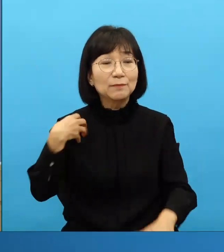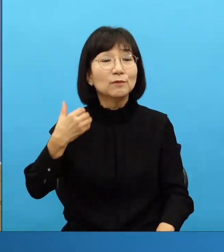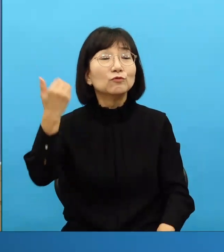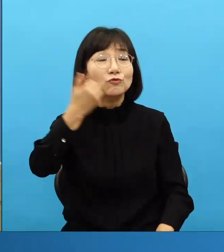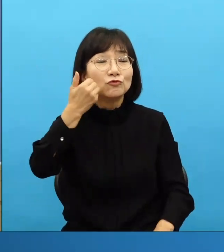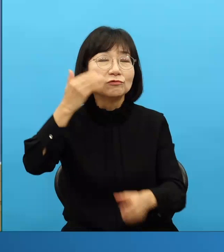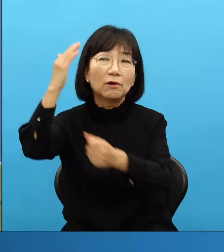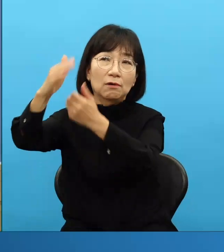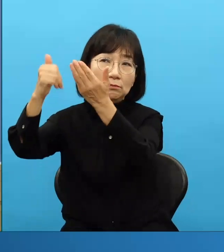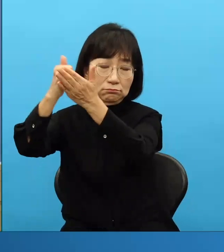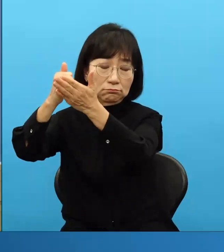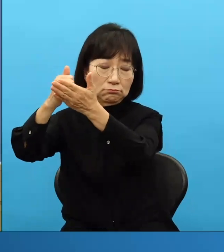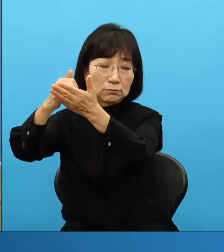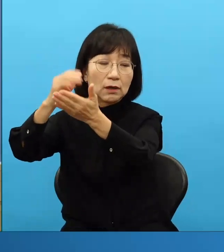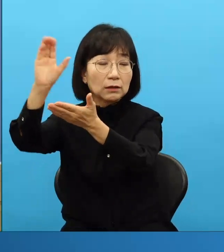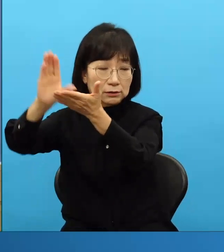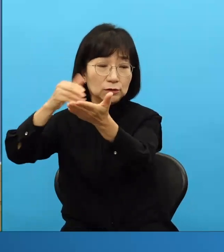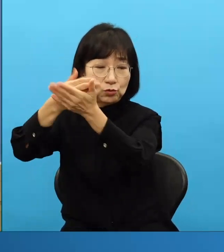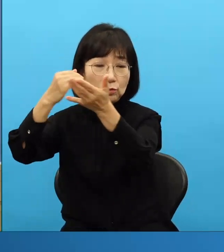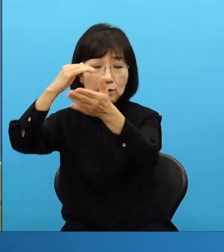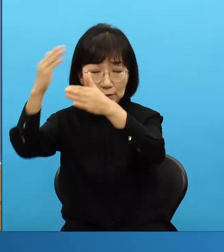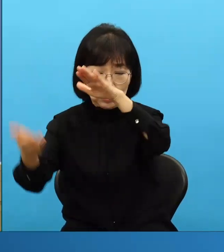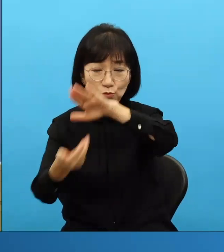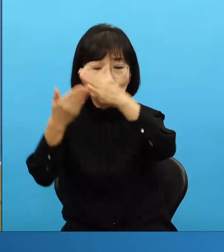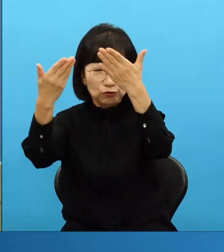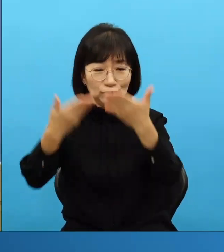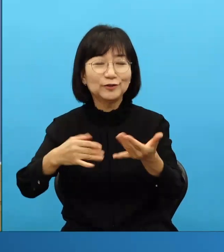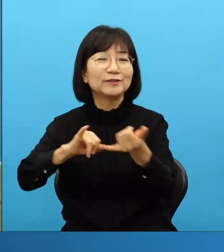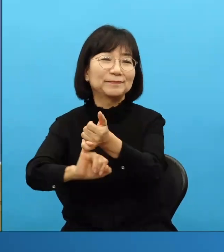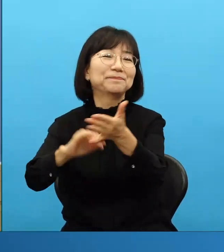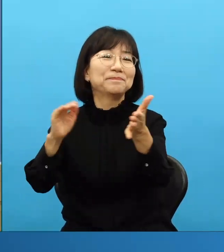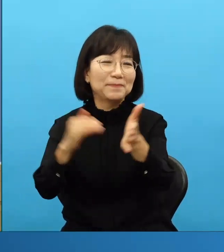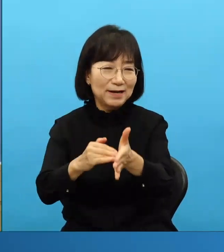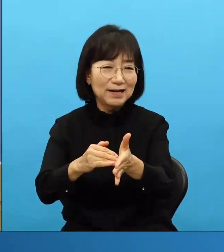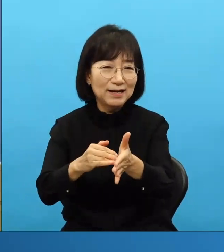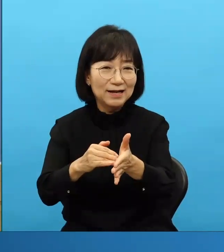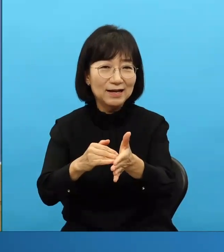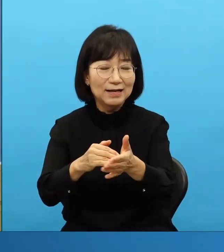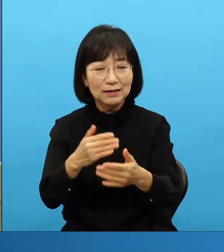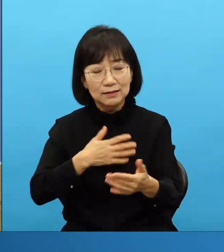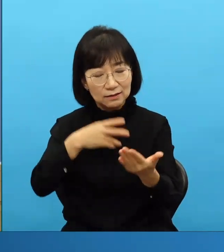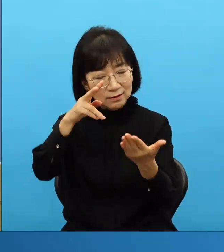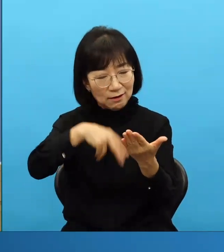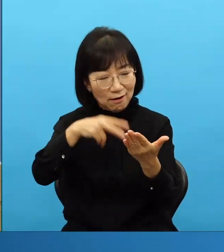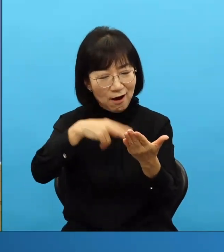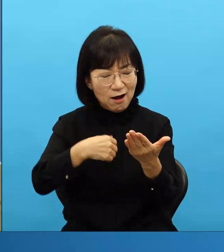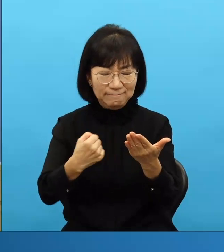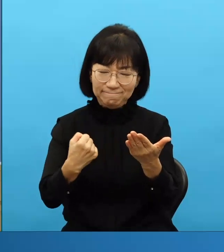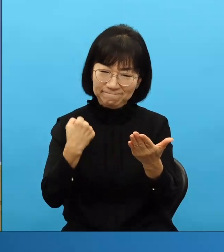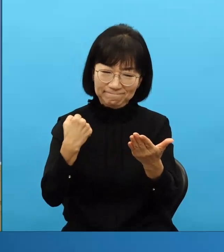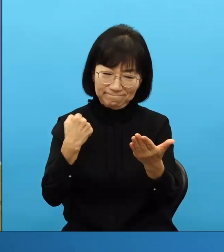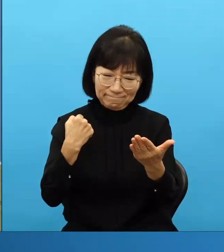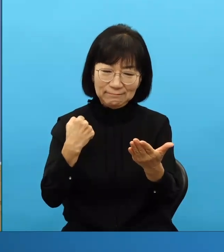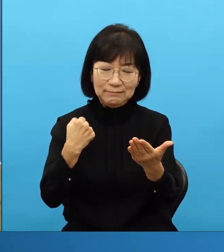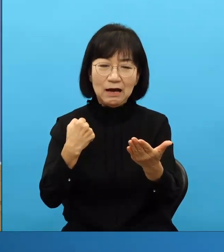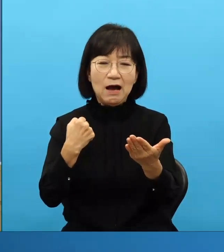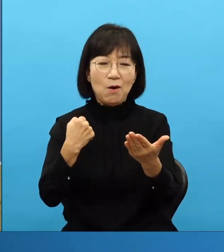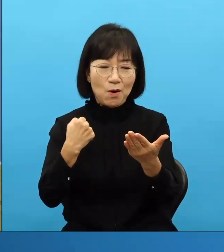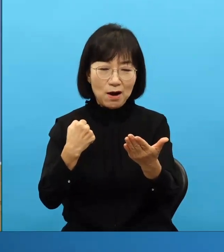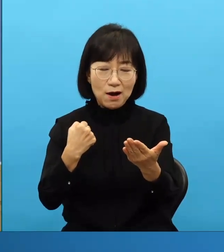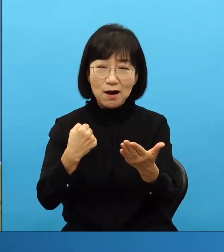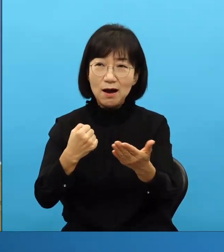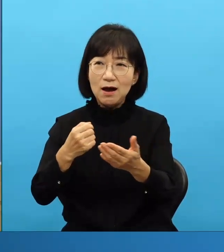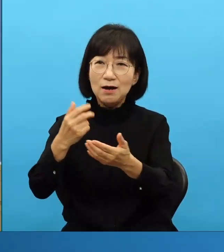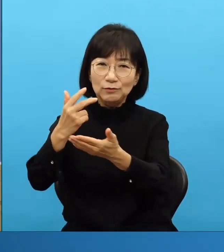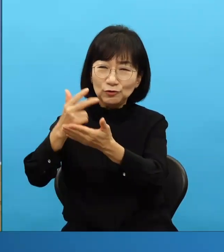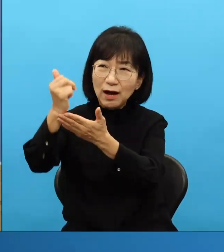called us as his watchman, he says that he will do this himself. 전 여기서 많이 참 힘이 됐어요. And I really gained a lot of strength to this. 그가 또한